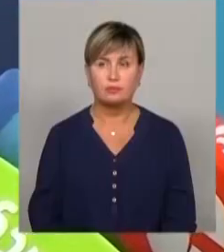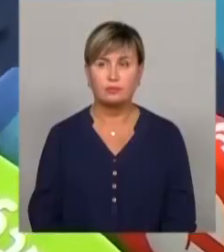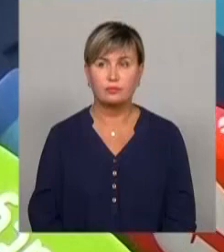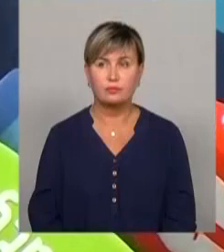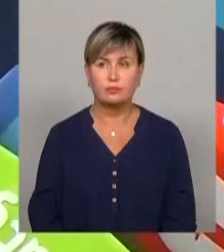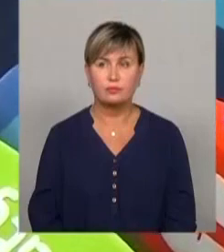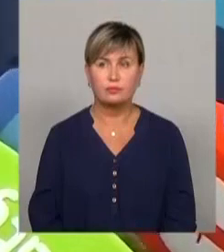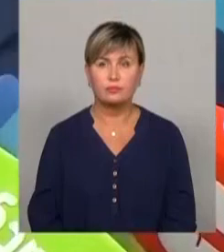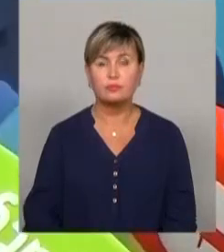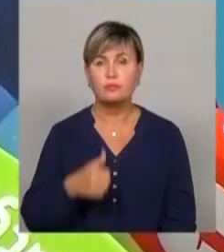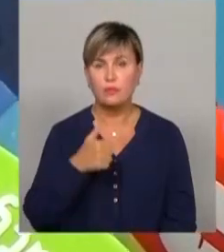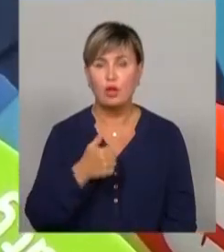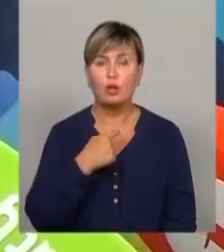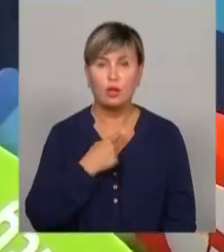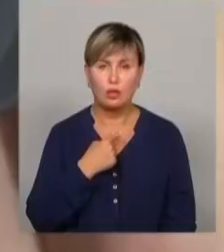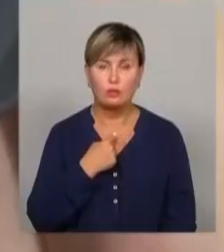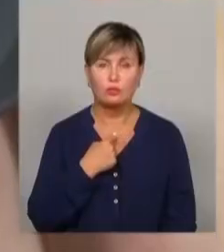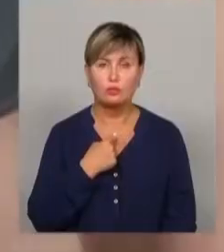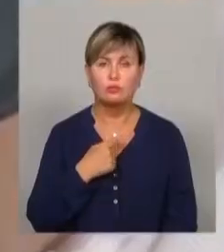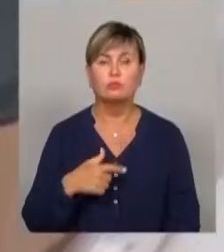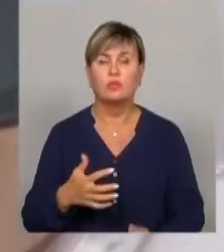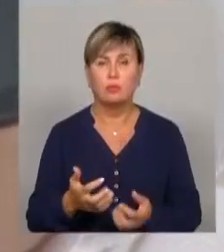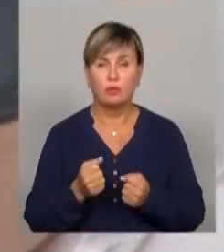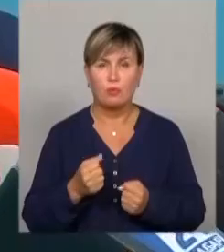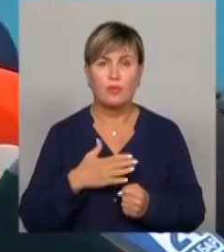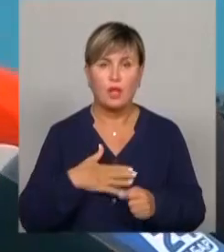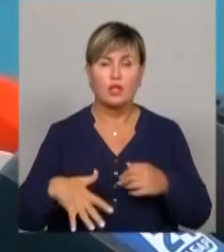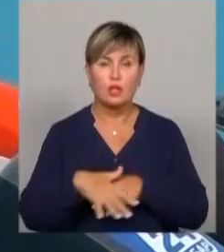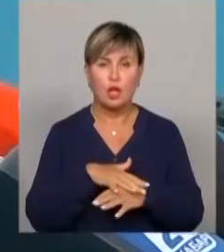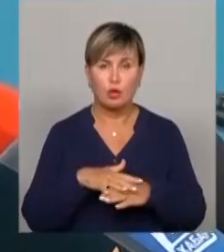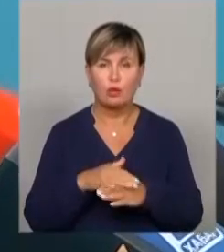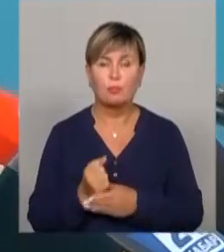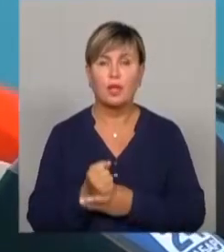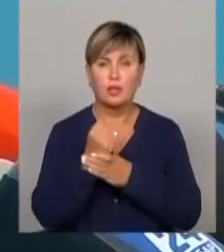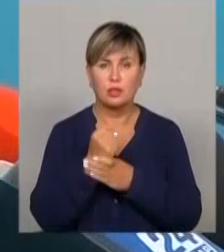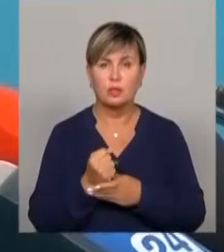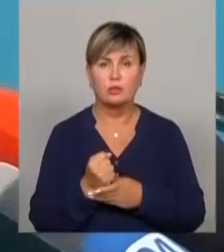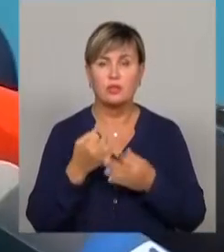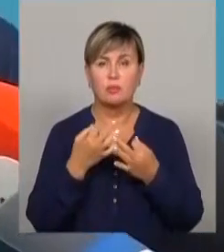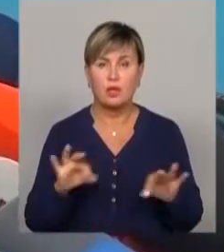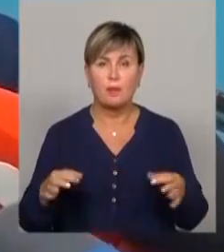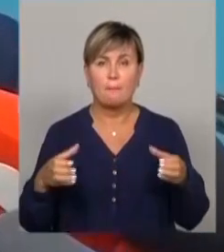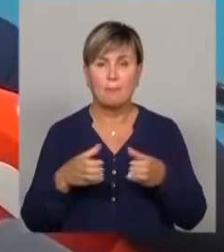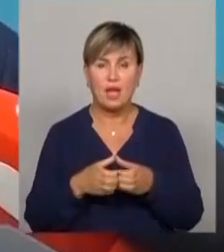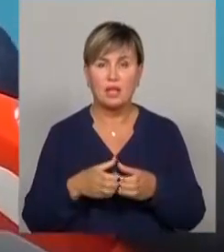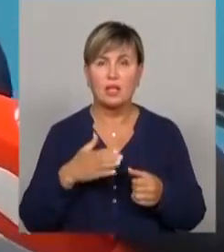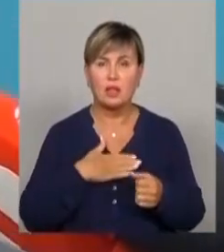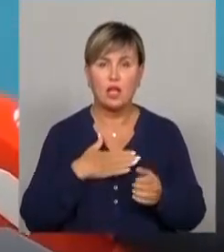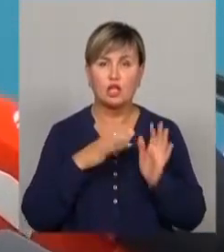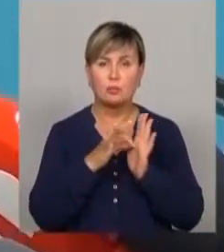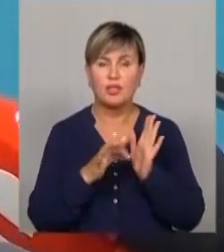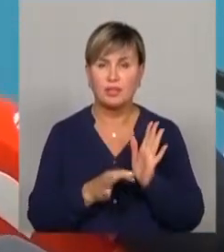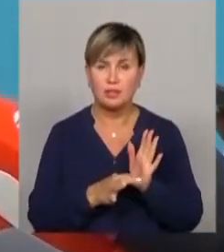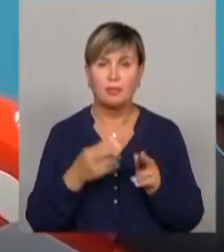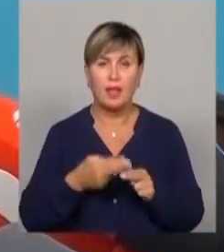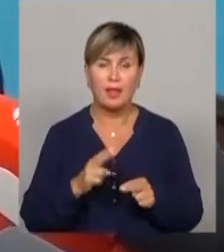Хорошие голоса наберем. Наш народ поддерживает. Наша общая национальная социал-демократическая партия, наш принцип